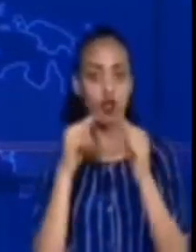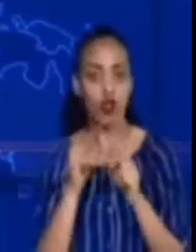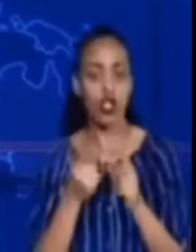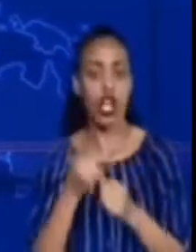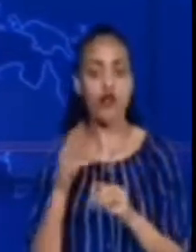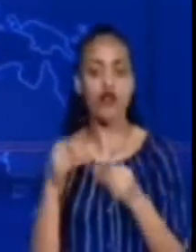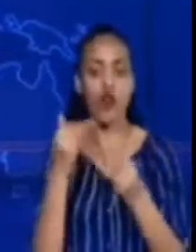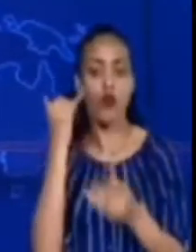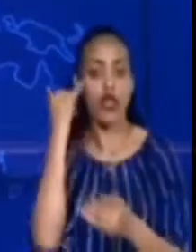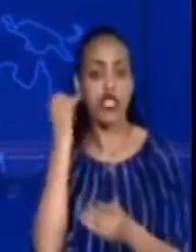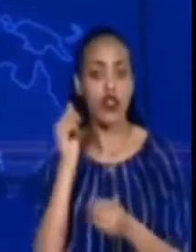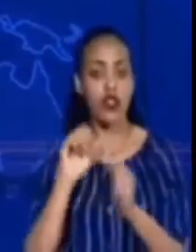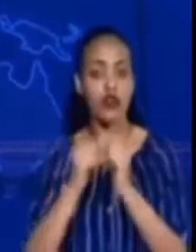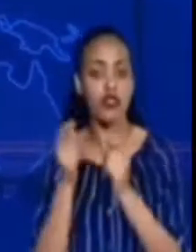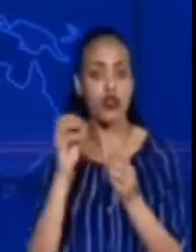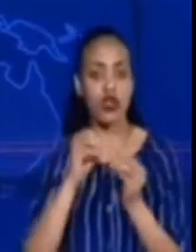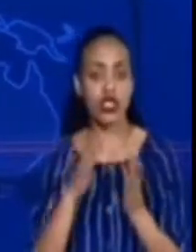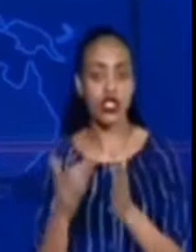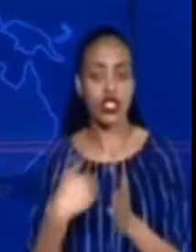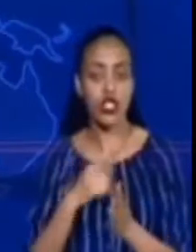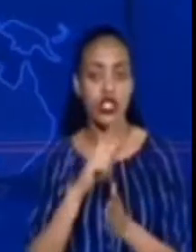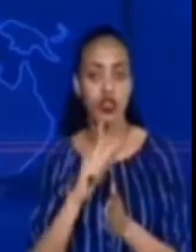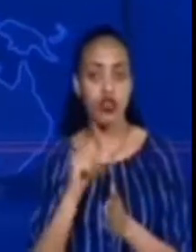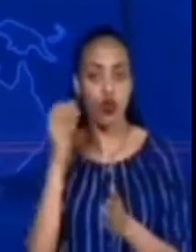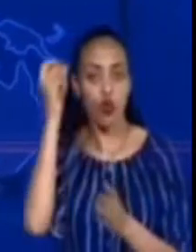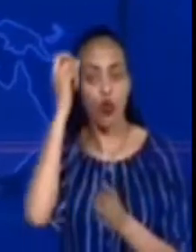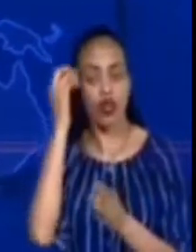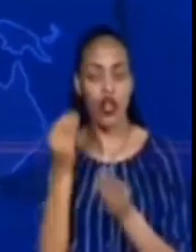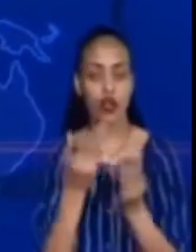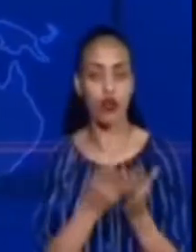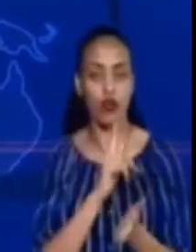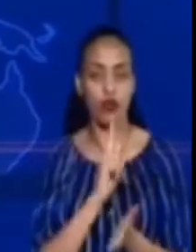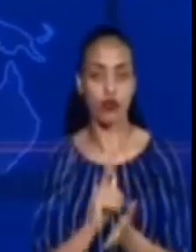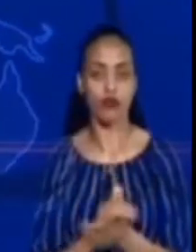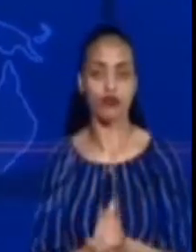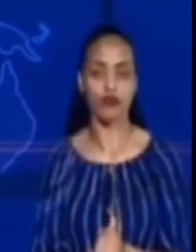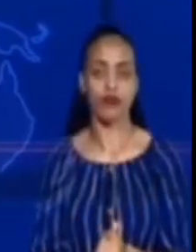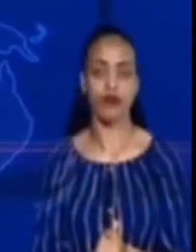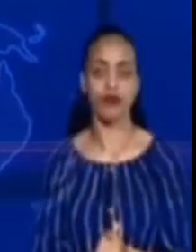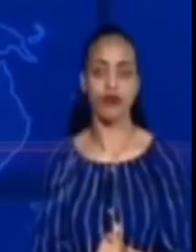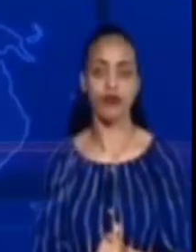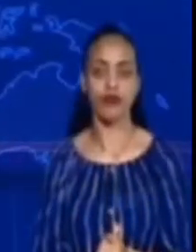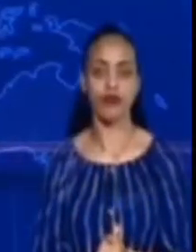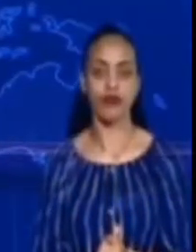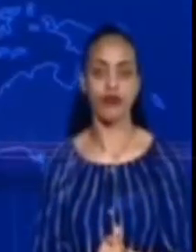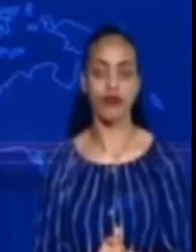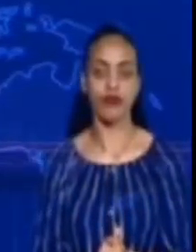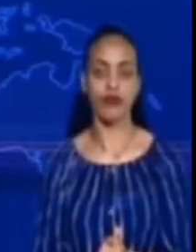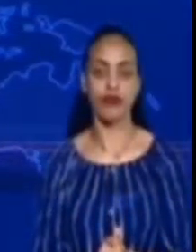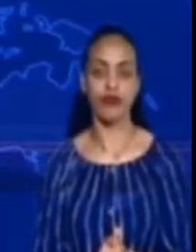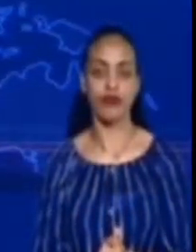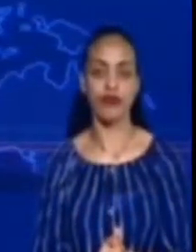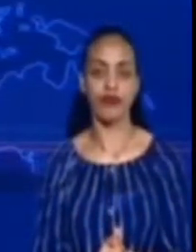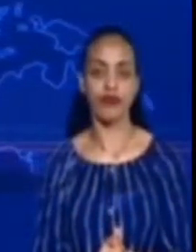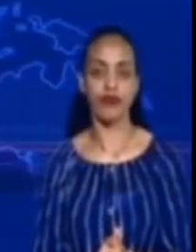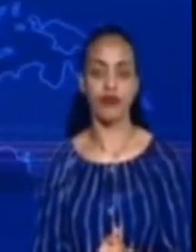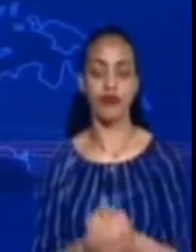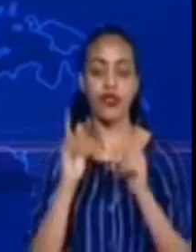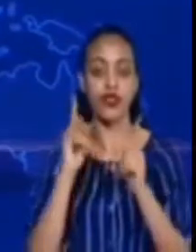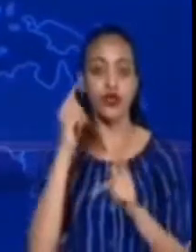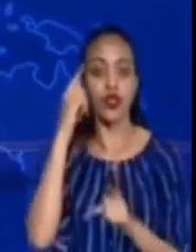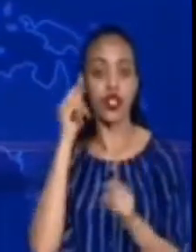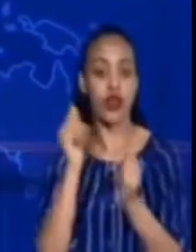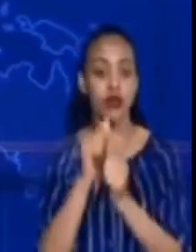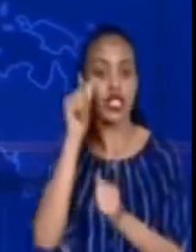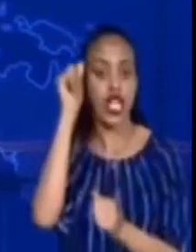አይመስልኝ እና ዘመድዬ አህመድን ጀበል አልፋታም ብሎት ይኸው ይሁት እንግዲህ አልፋታም ብሎት